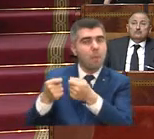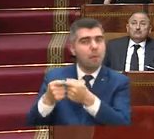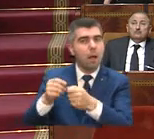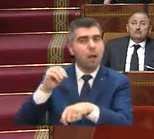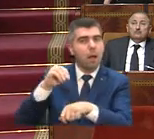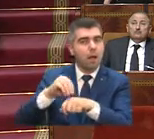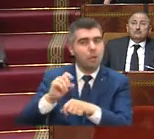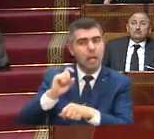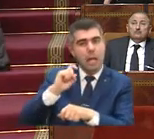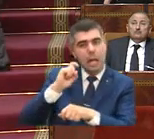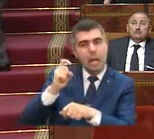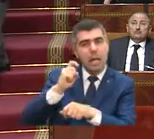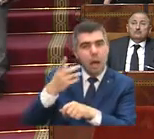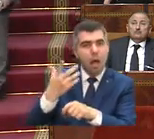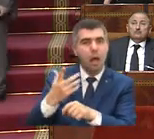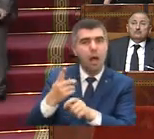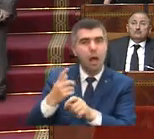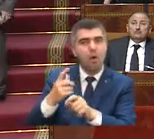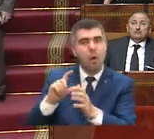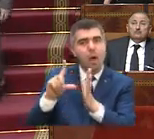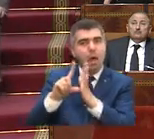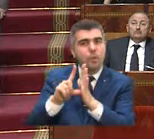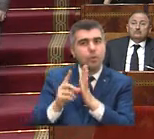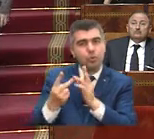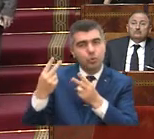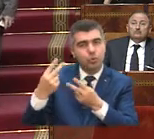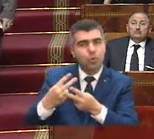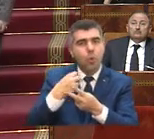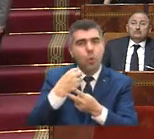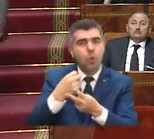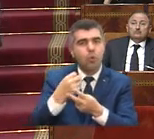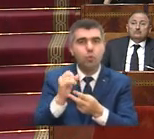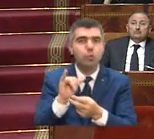الكراء أو القانون اللي غادي يجي يحددها فيما بعد. إلا